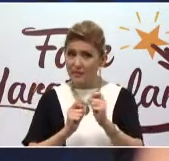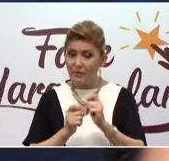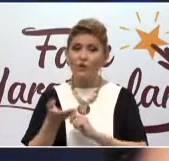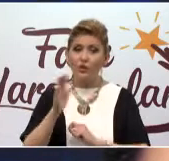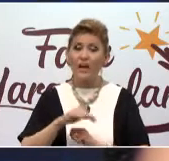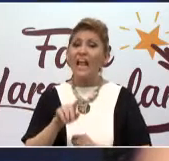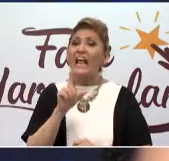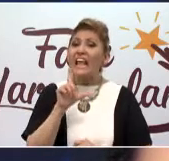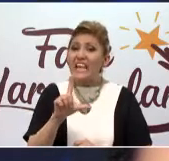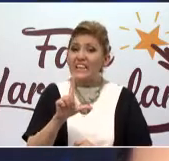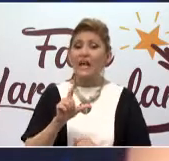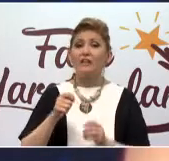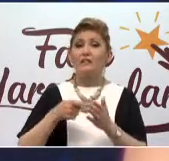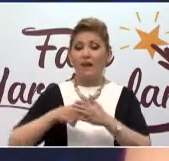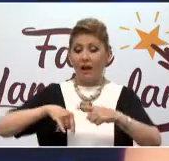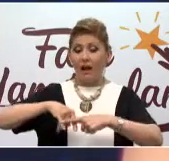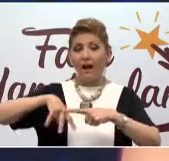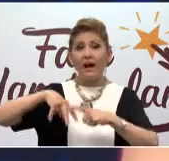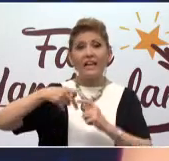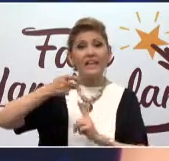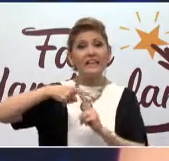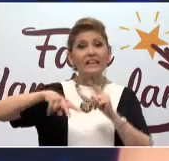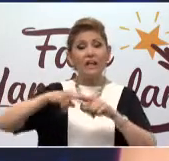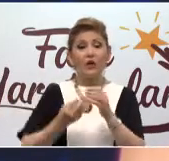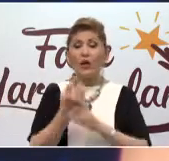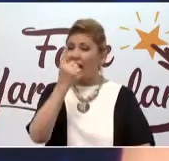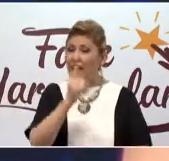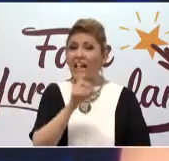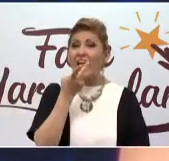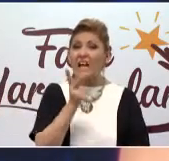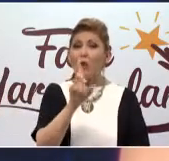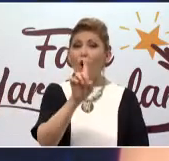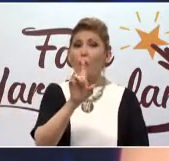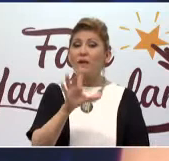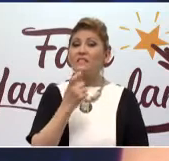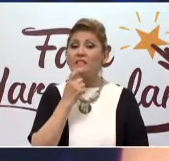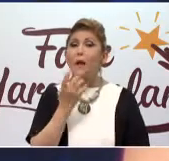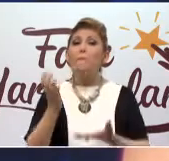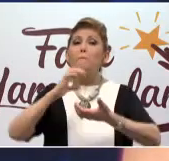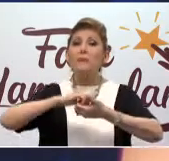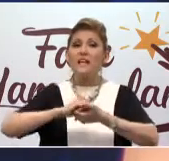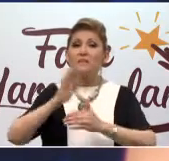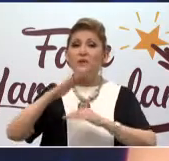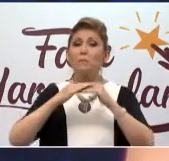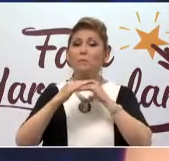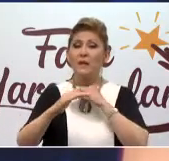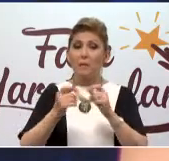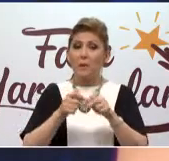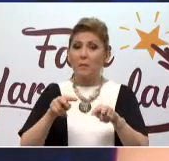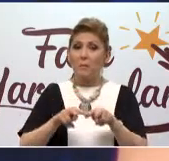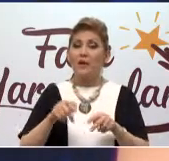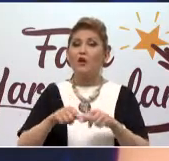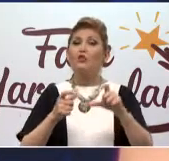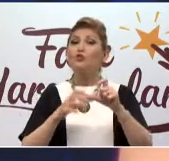ihtiyaç haritasını kurmaya karar verdik. İlk defa 2015 yılında Birleşmiş Milletler'in sosyal zirvesinde projemizi